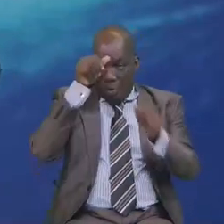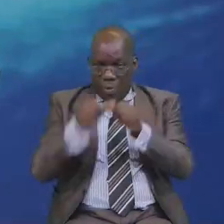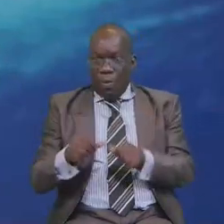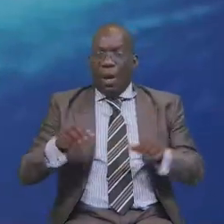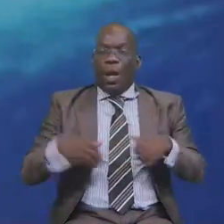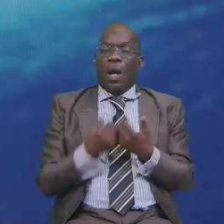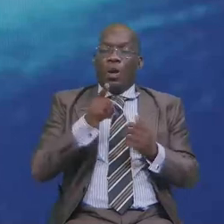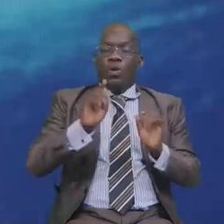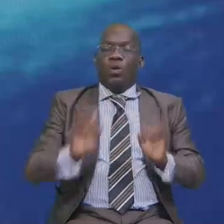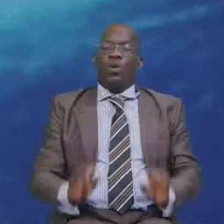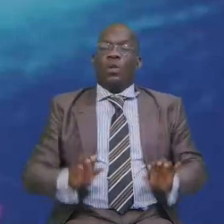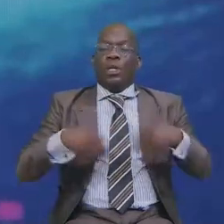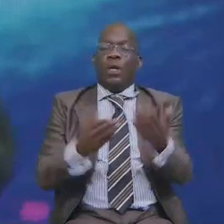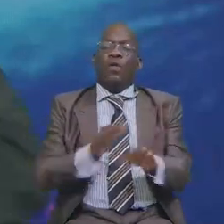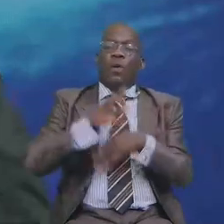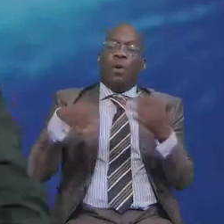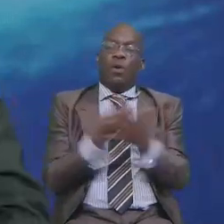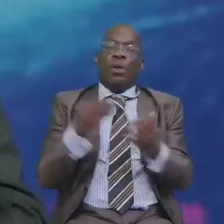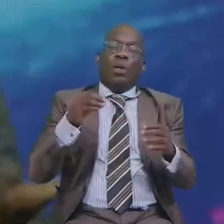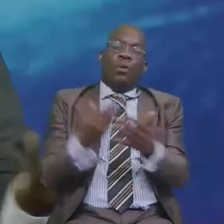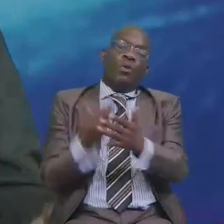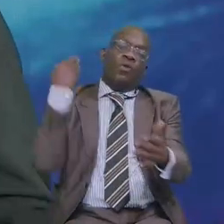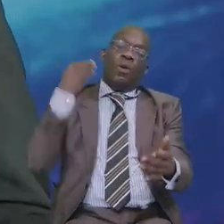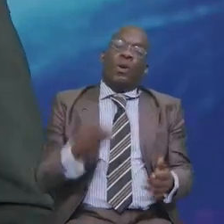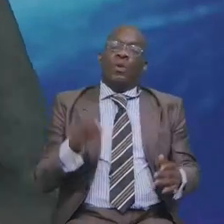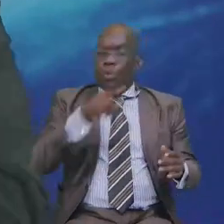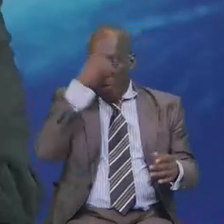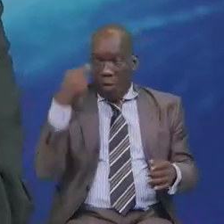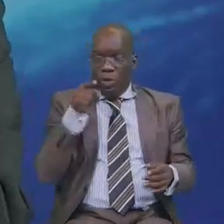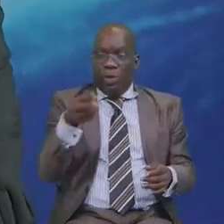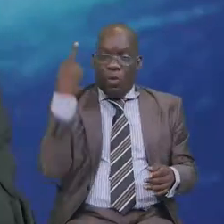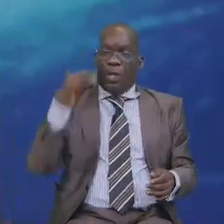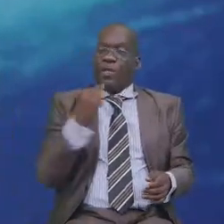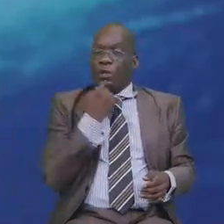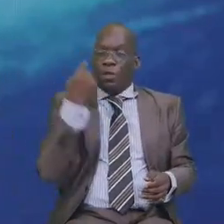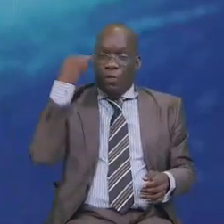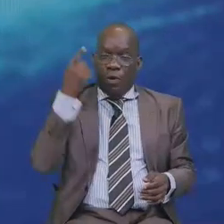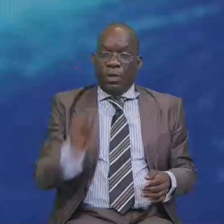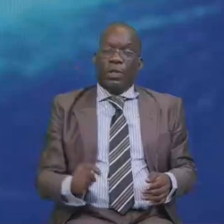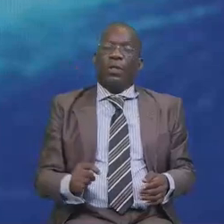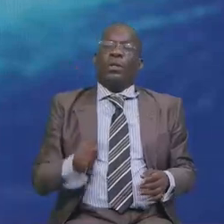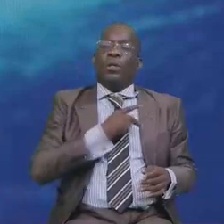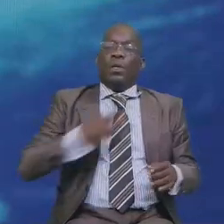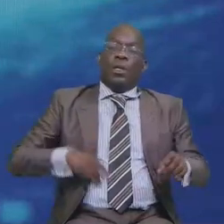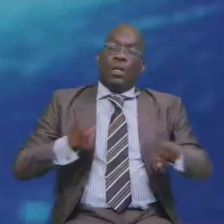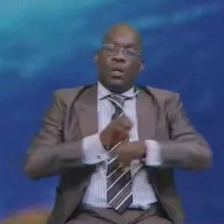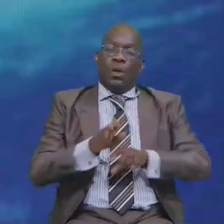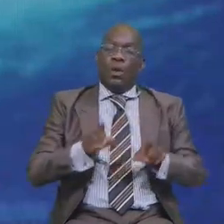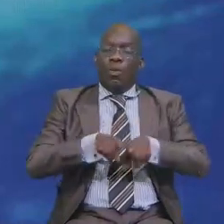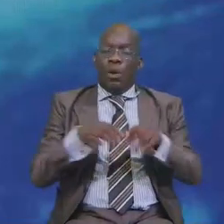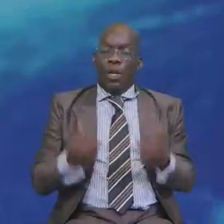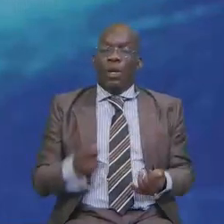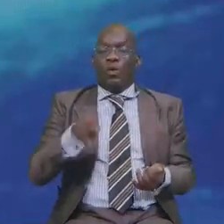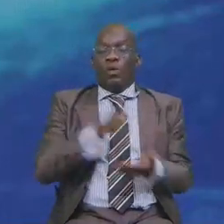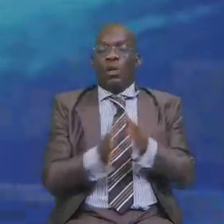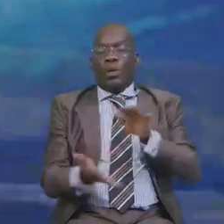passé parce que vous étiez zélé pour le royaume. Maintenant, voyez maintenant la froideur, la tiédeur,